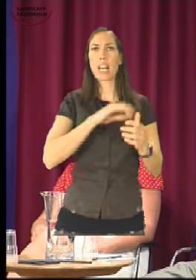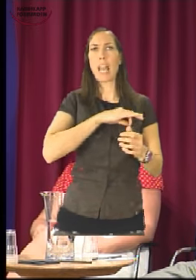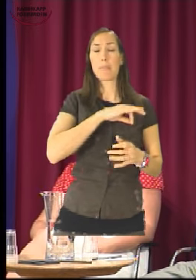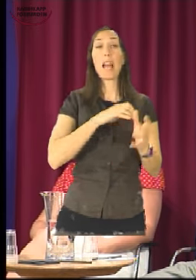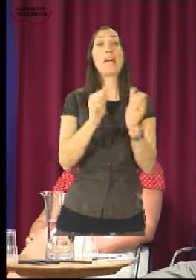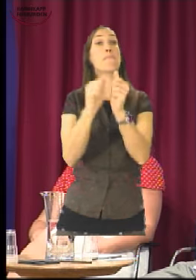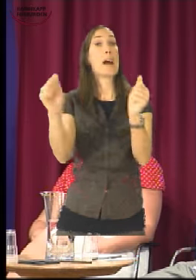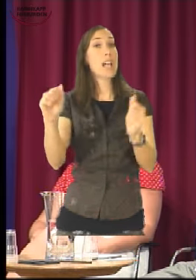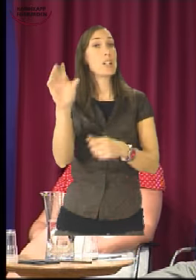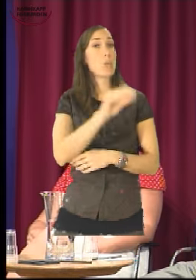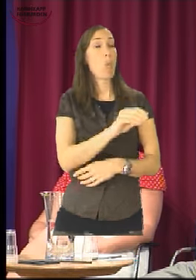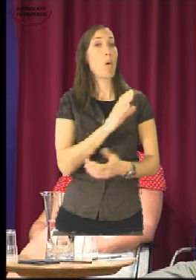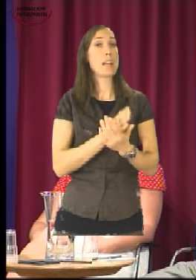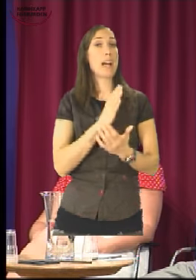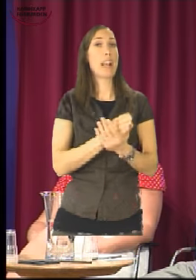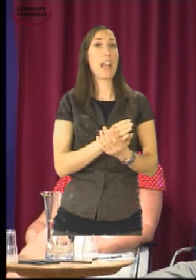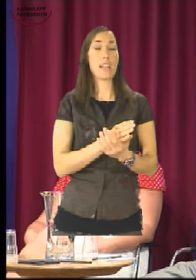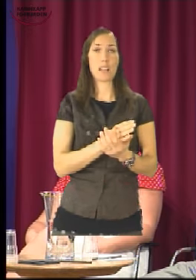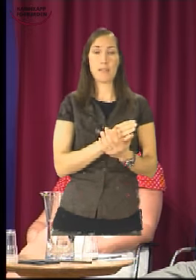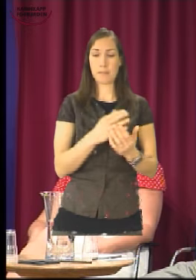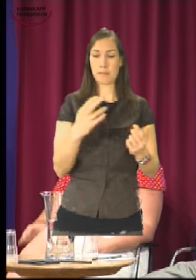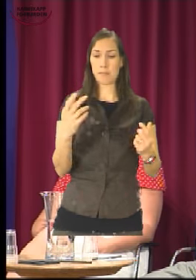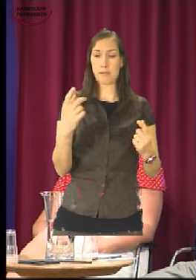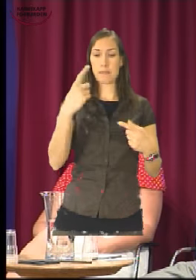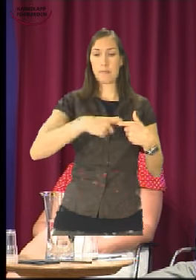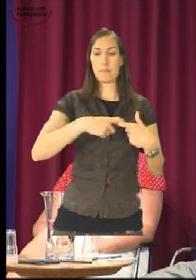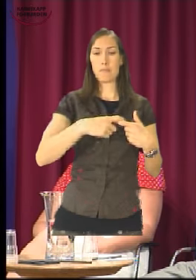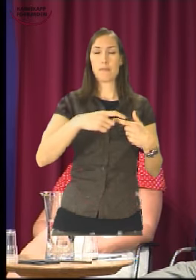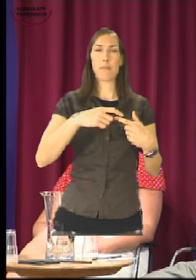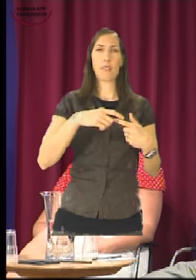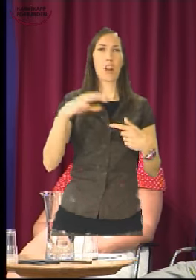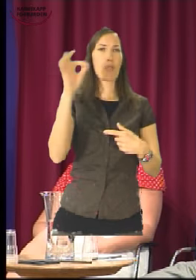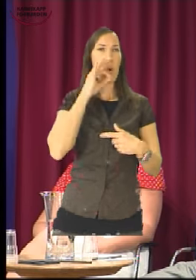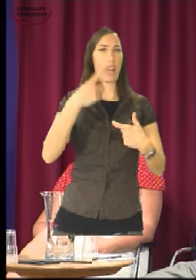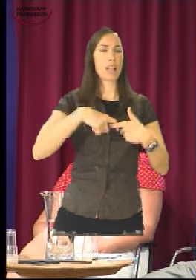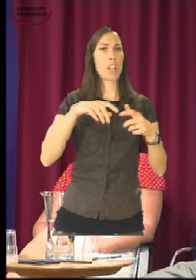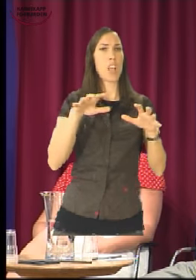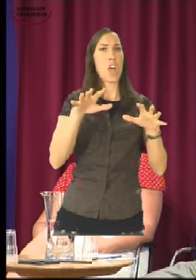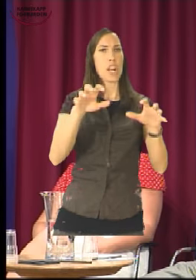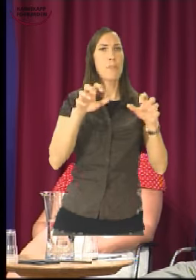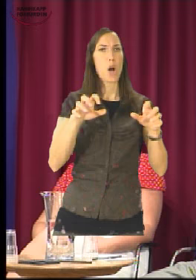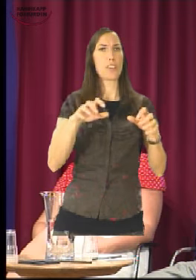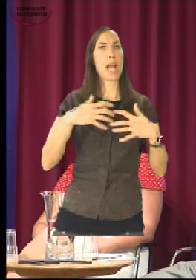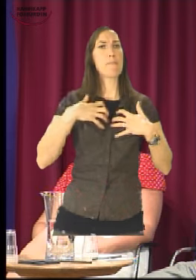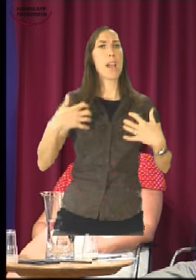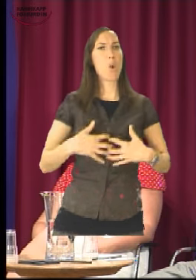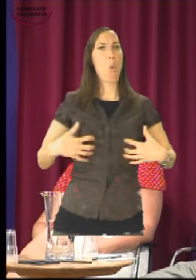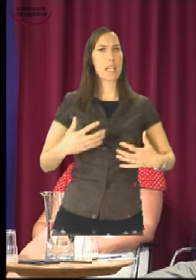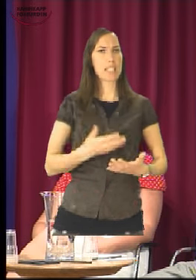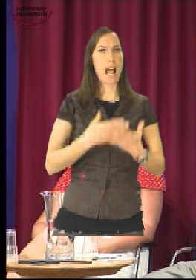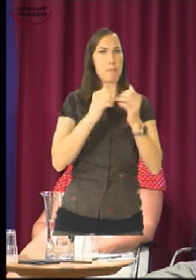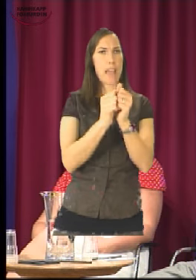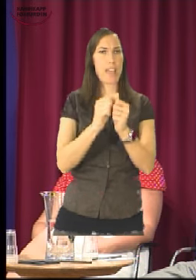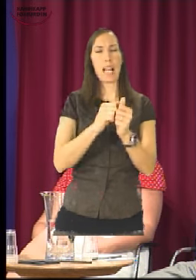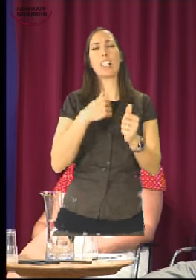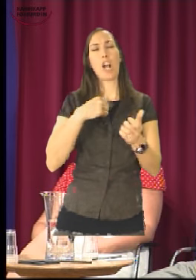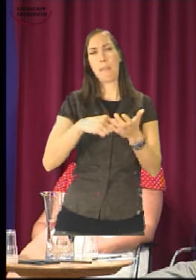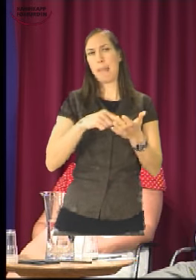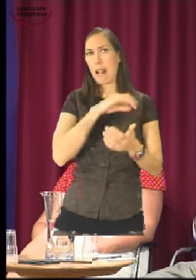gäller det här med just som frågan var med reumatikernas biologiska hjälpmedel eller